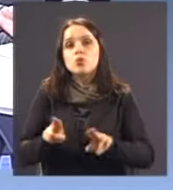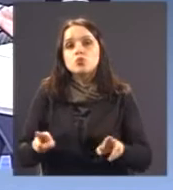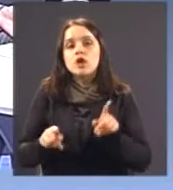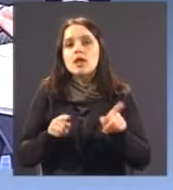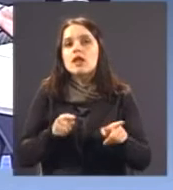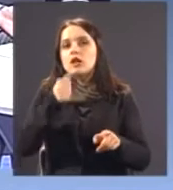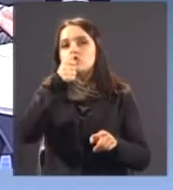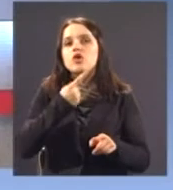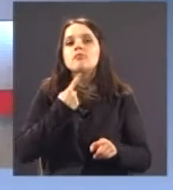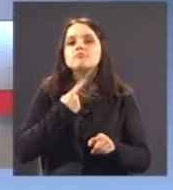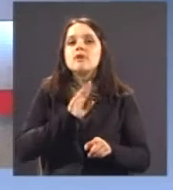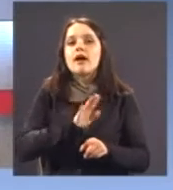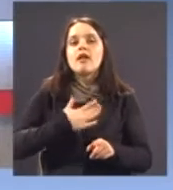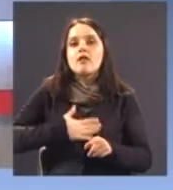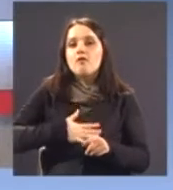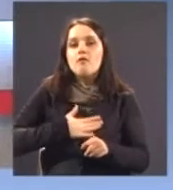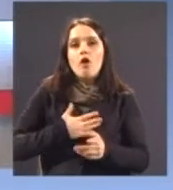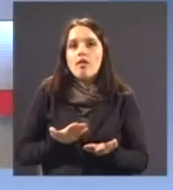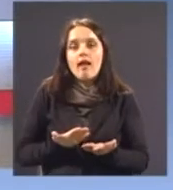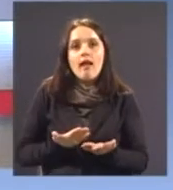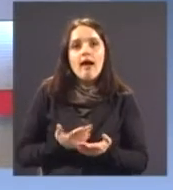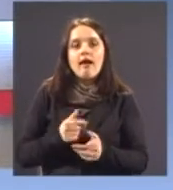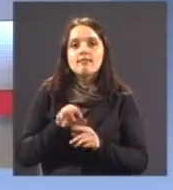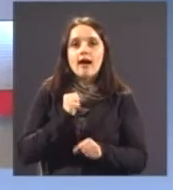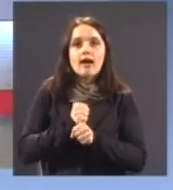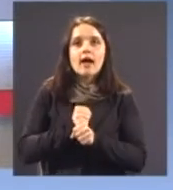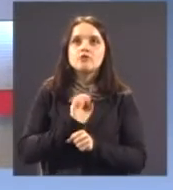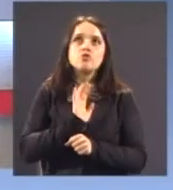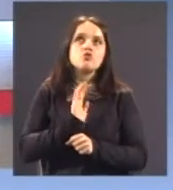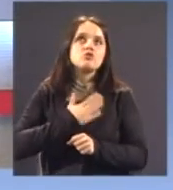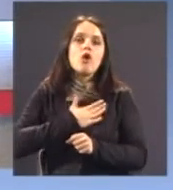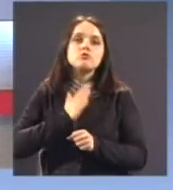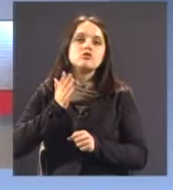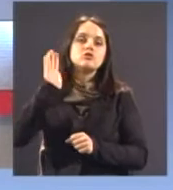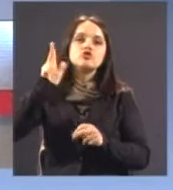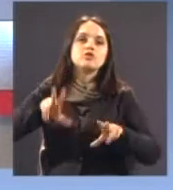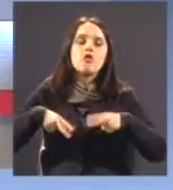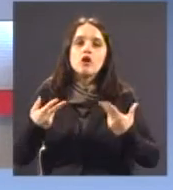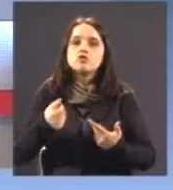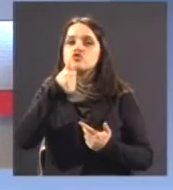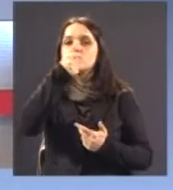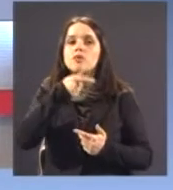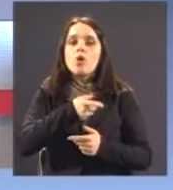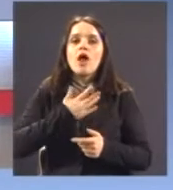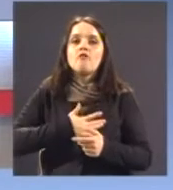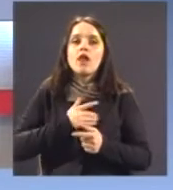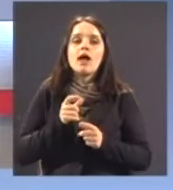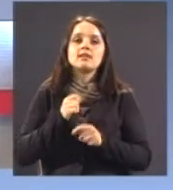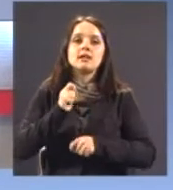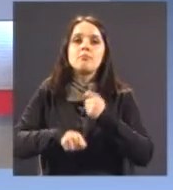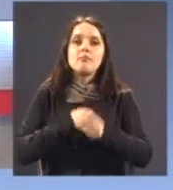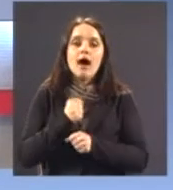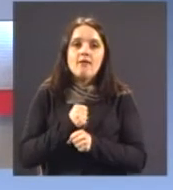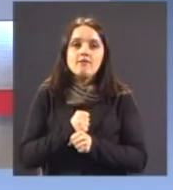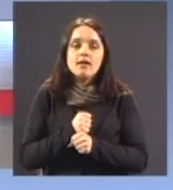njene sklonosti, šta bi ona voljela da radi u svom životu, čime bi voljela da se bavi.